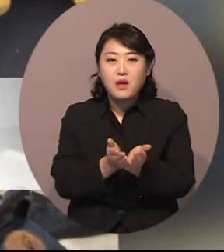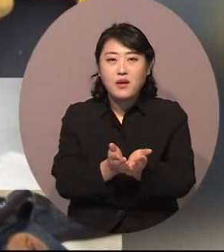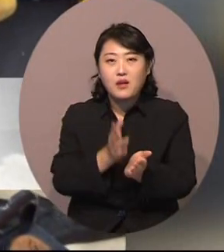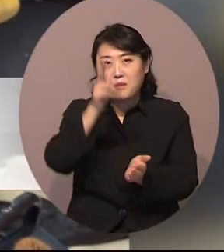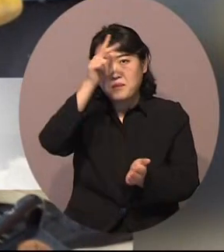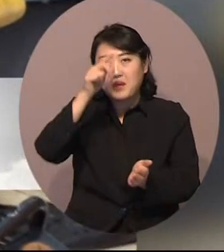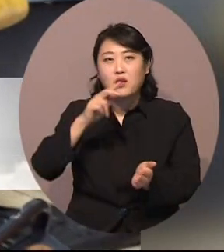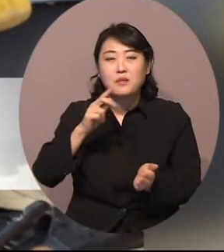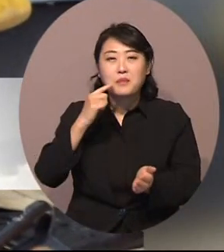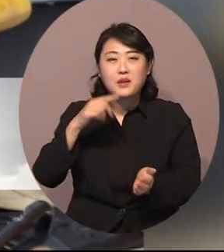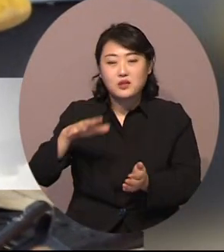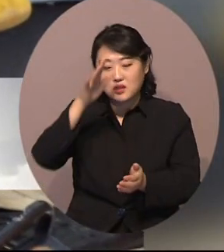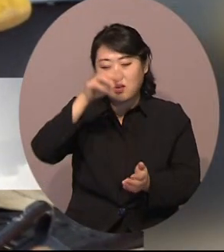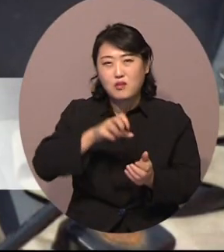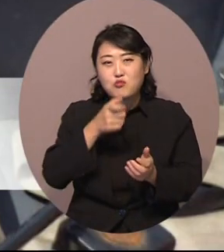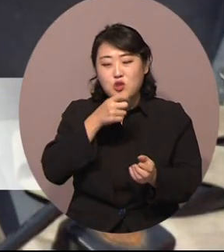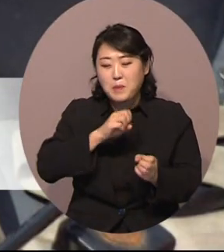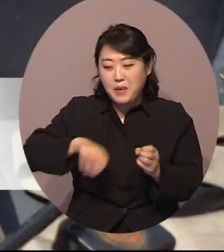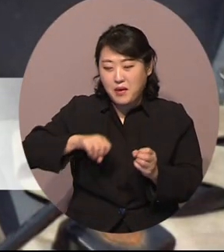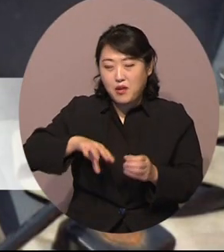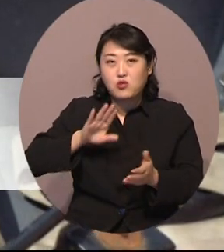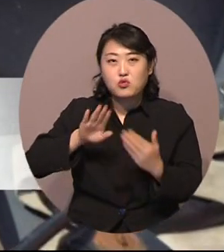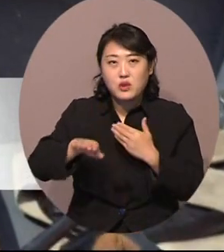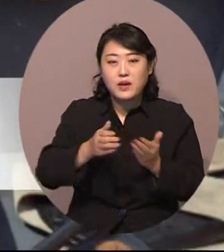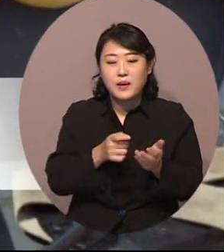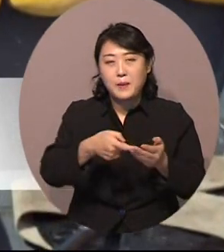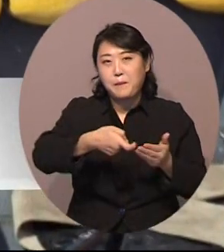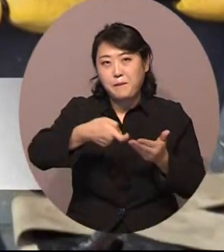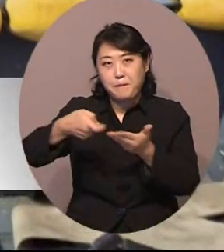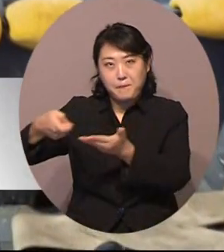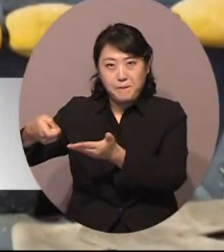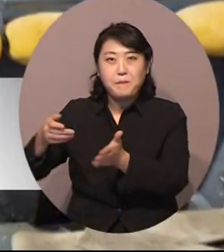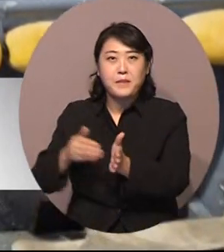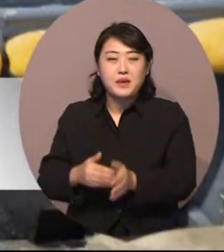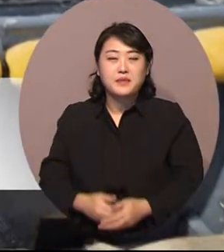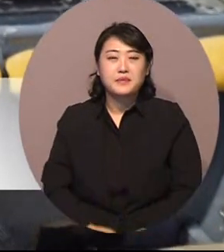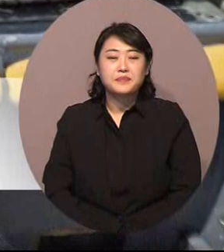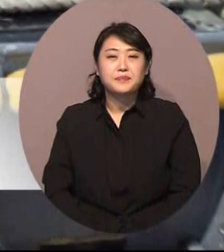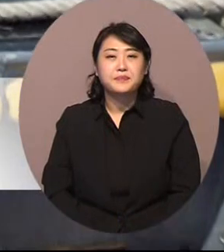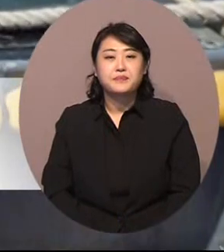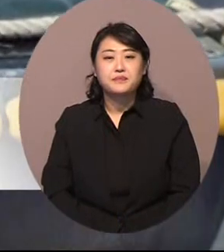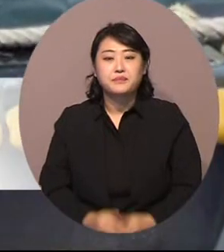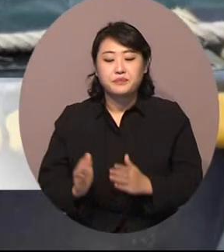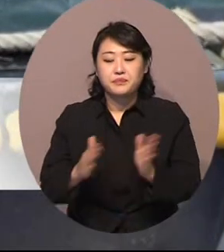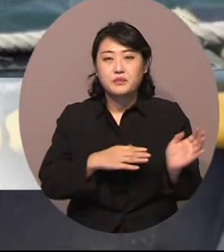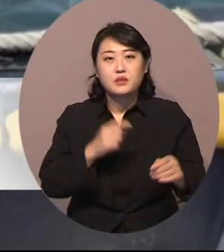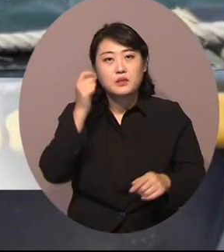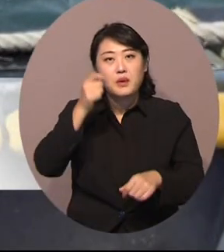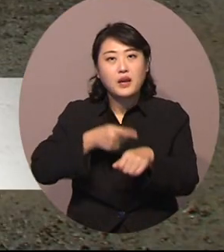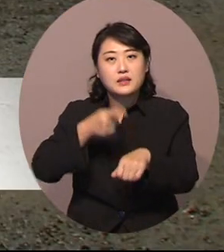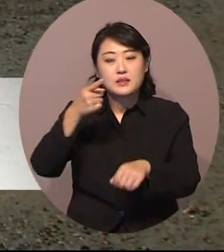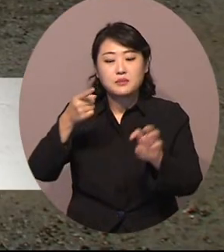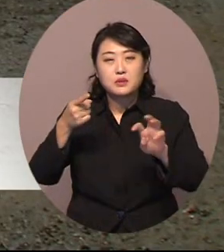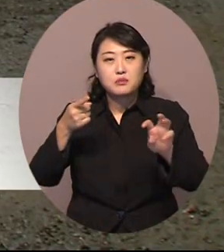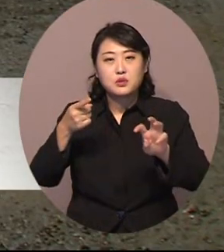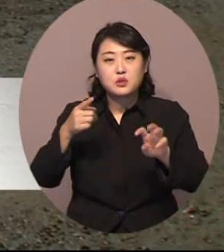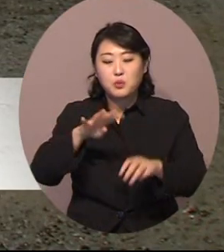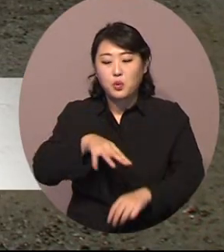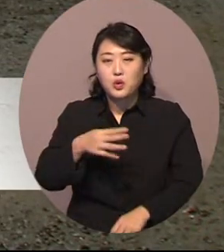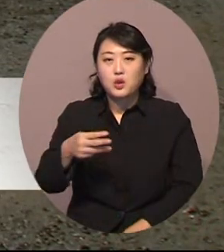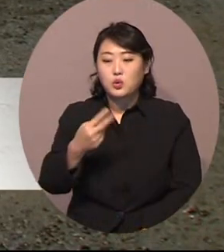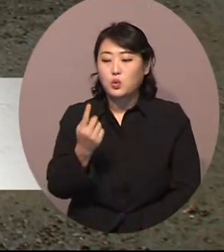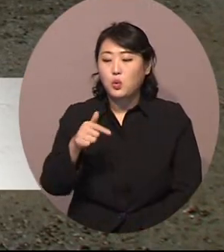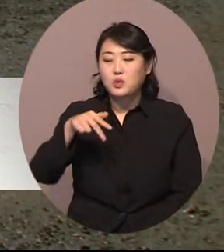해경이 배수 펌프 등을 이용해 안전하게 입항 조치했습니다 또 앞서 오늘 새벽 1시 반쯤에는 보령시